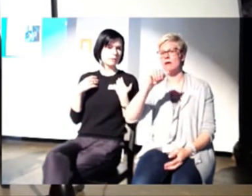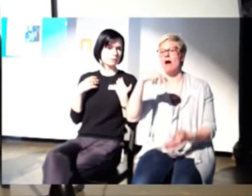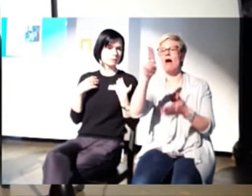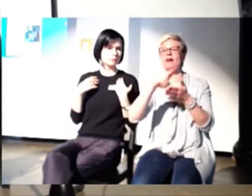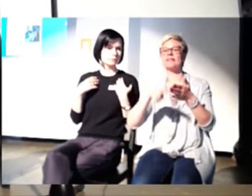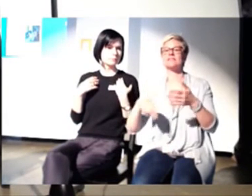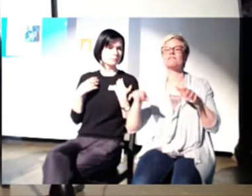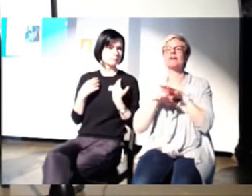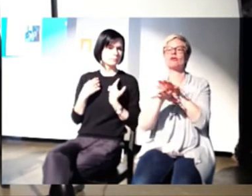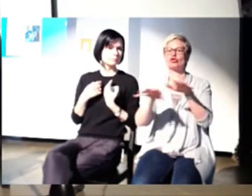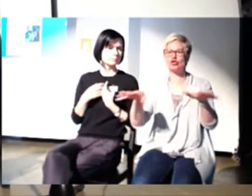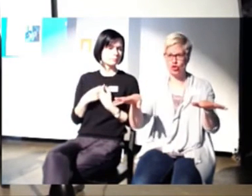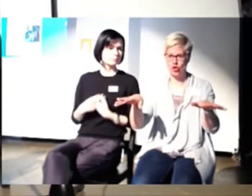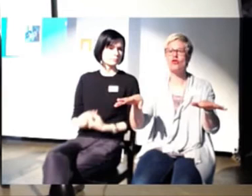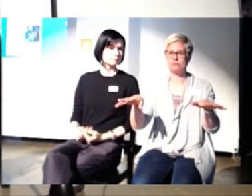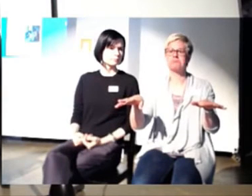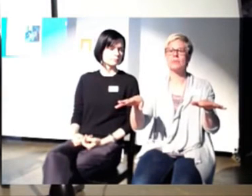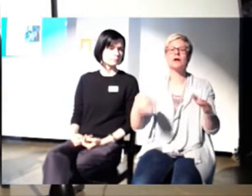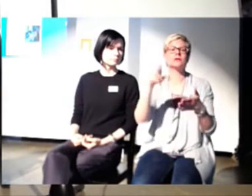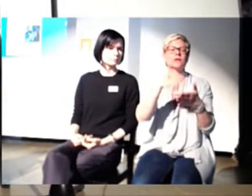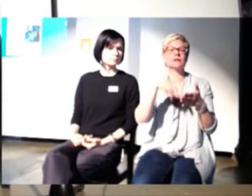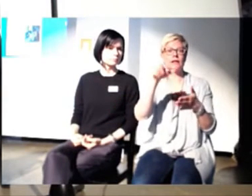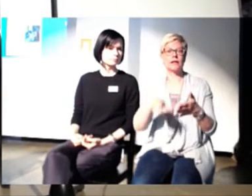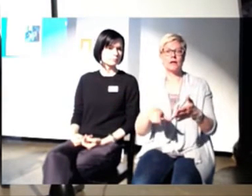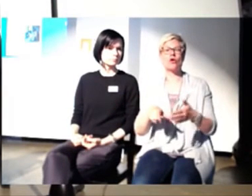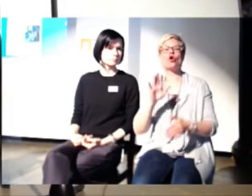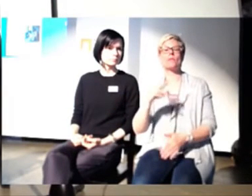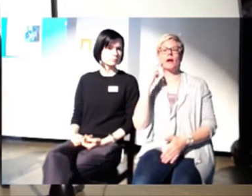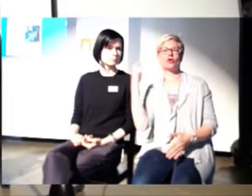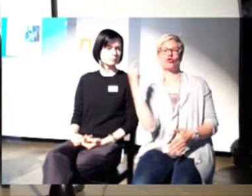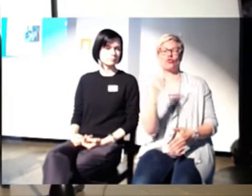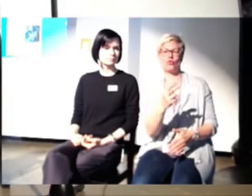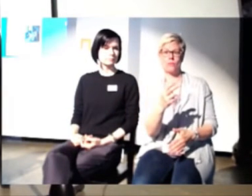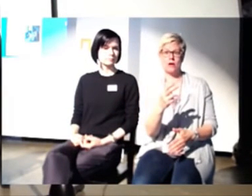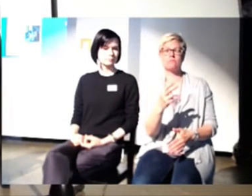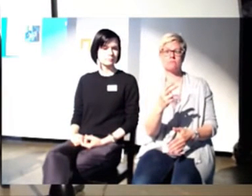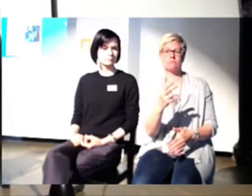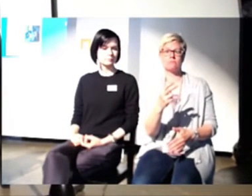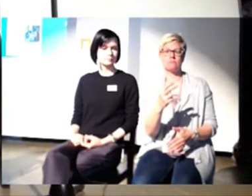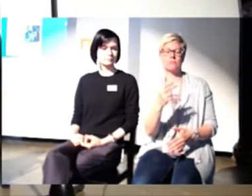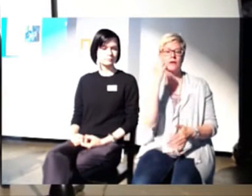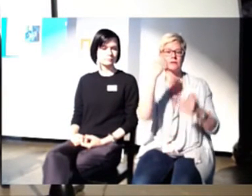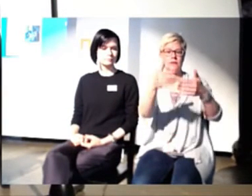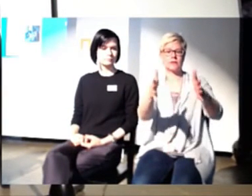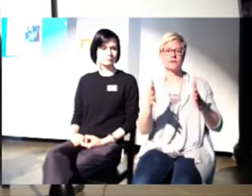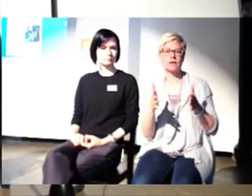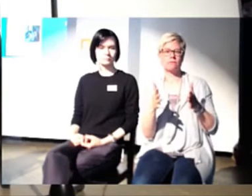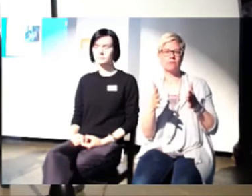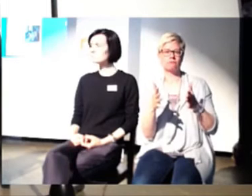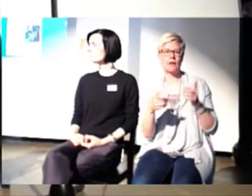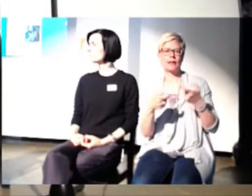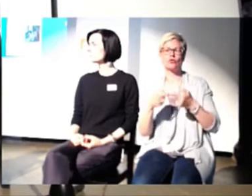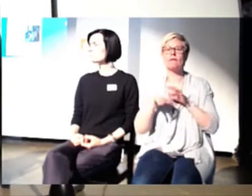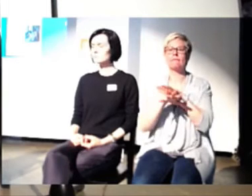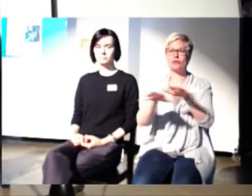Artists-verkosto, joka on erityisesti niin kuin taiteilijan näkökulmasta residenssiin maailmaan tarkasteleva verkosto ja